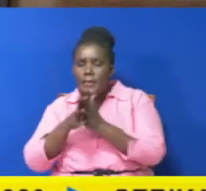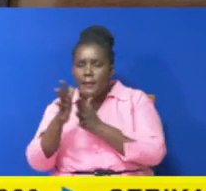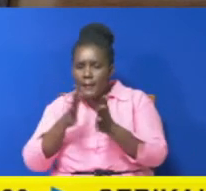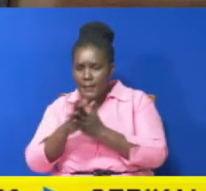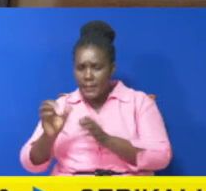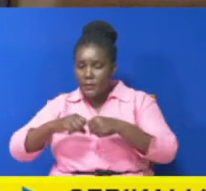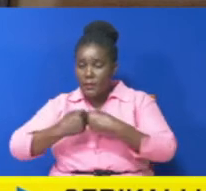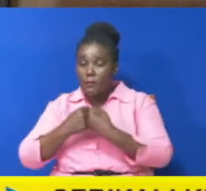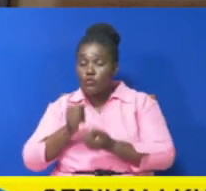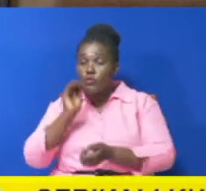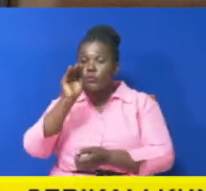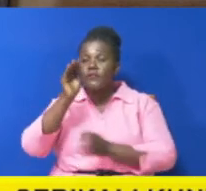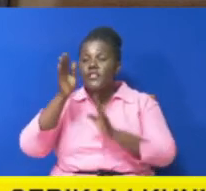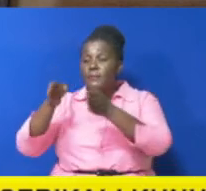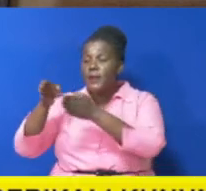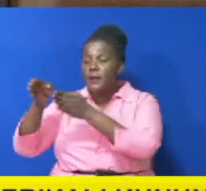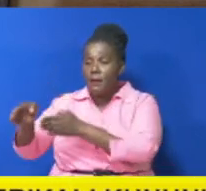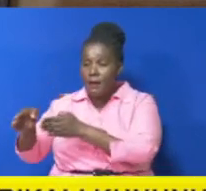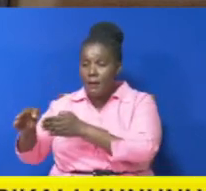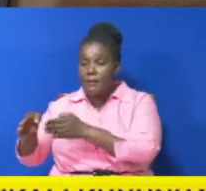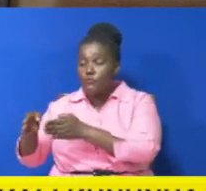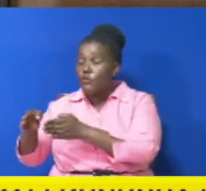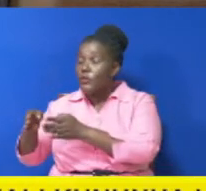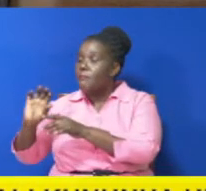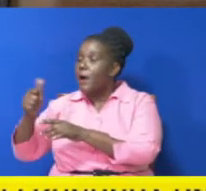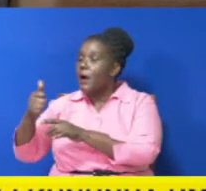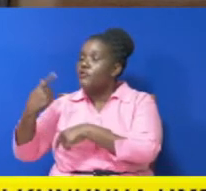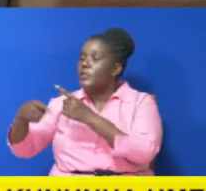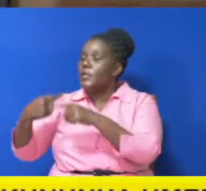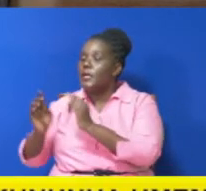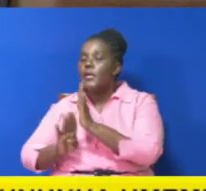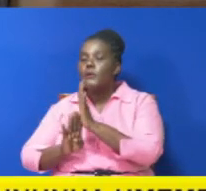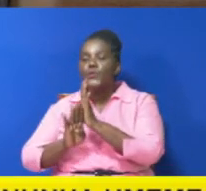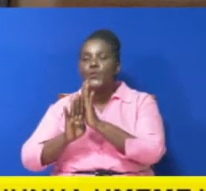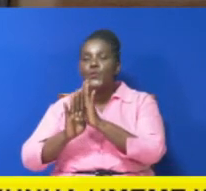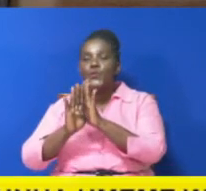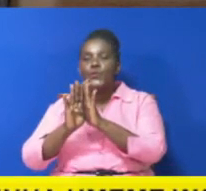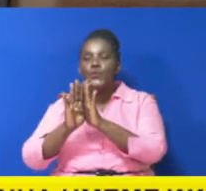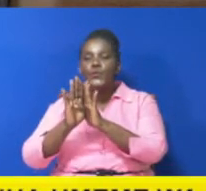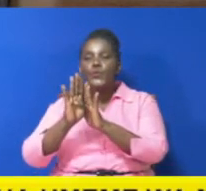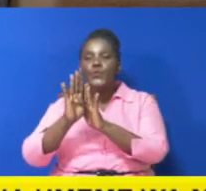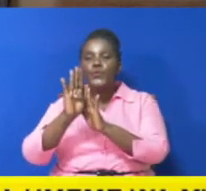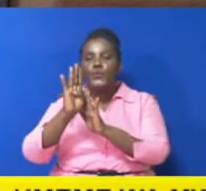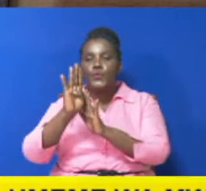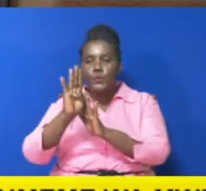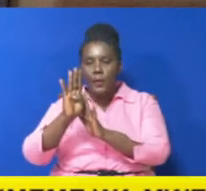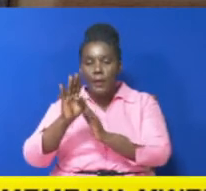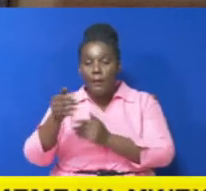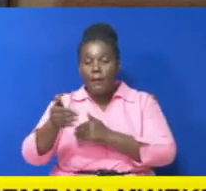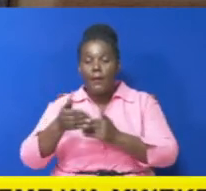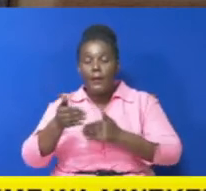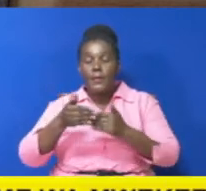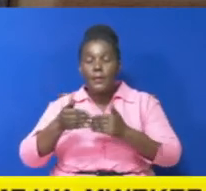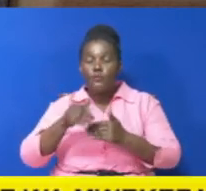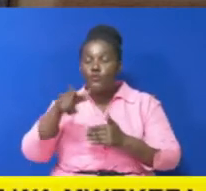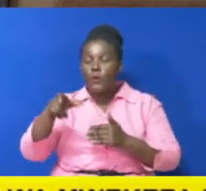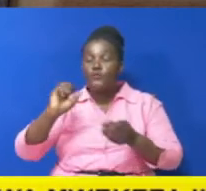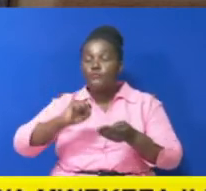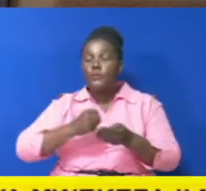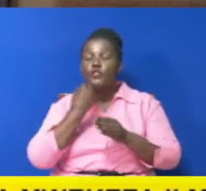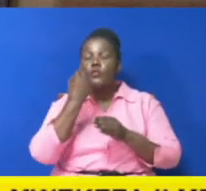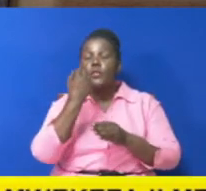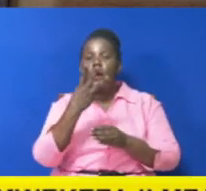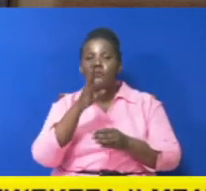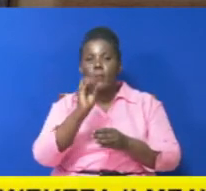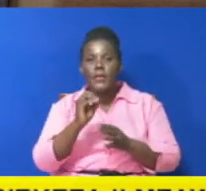usafirishaji wa biashara haramu ya binadamu linaongezeka na karibia takriban milioni 40 ya